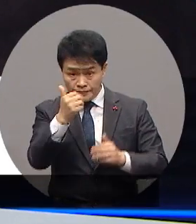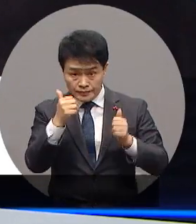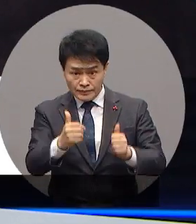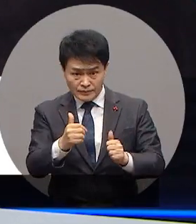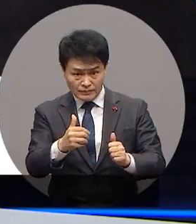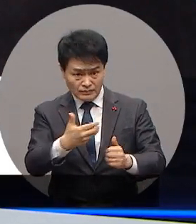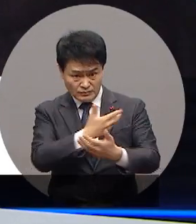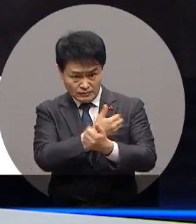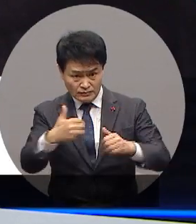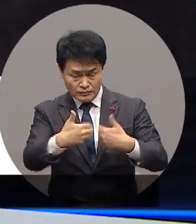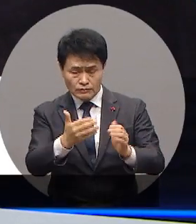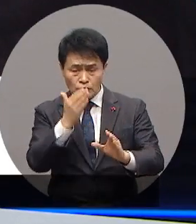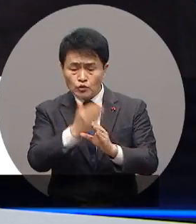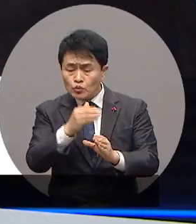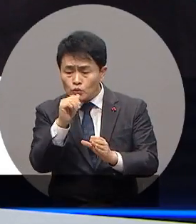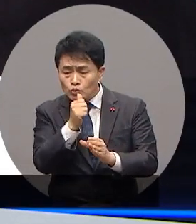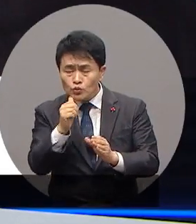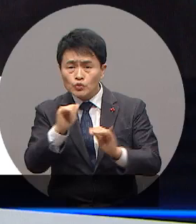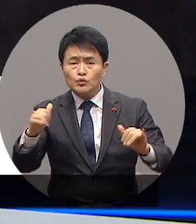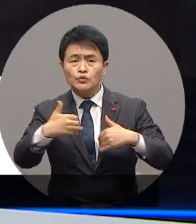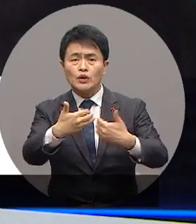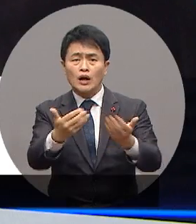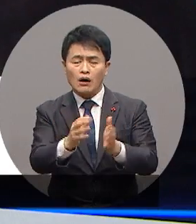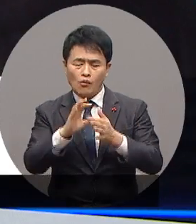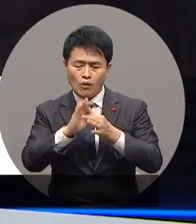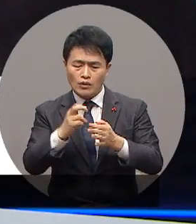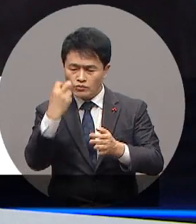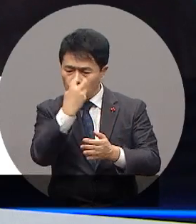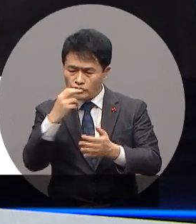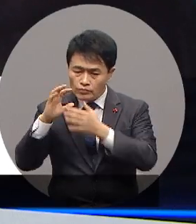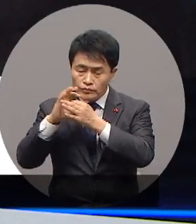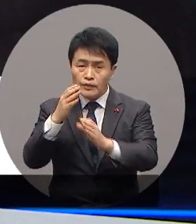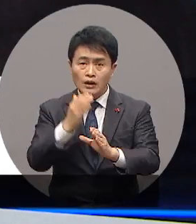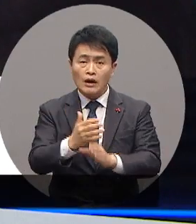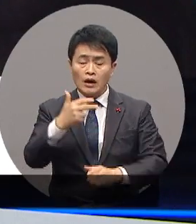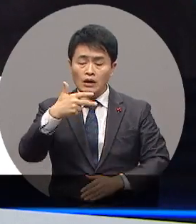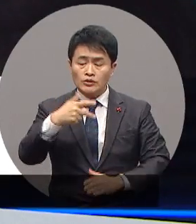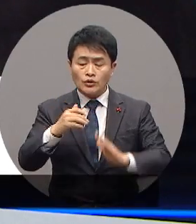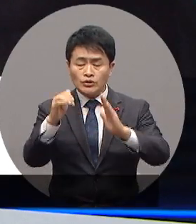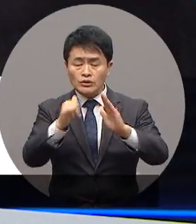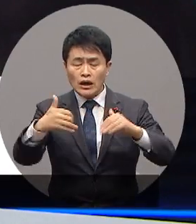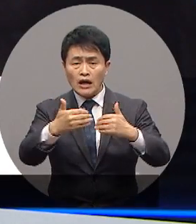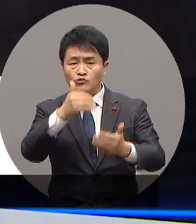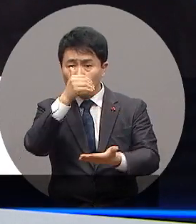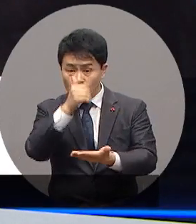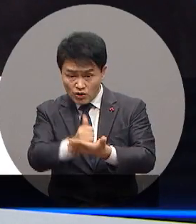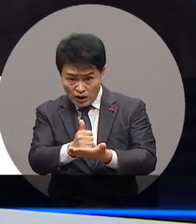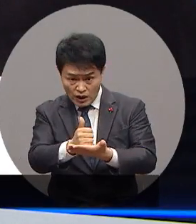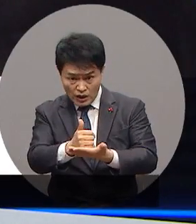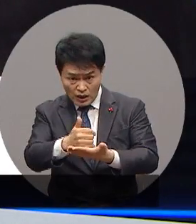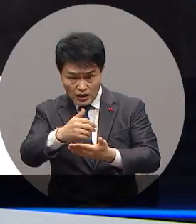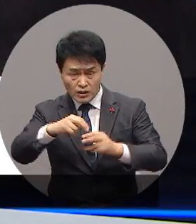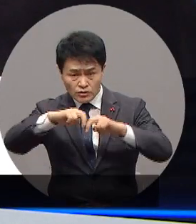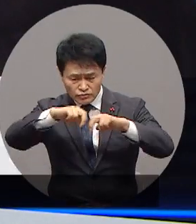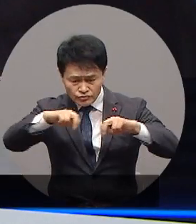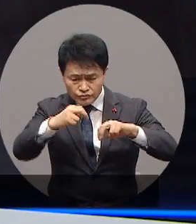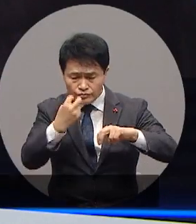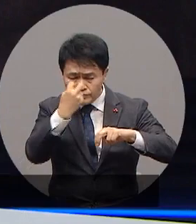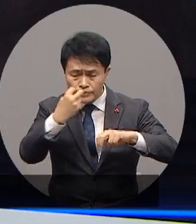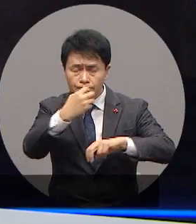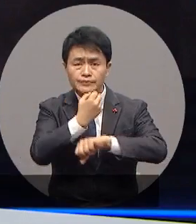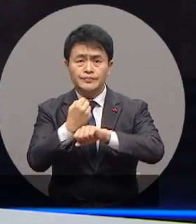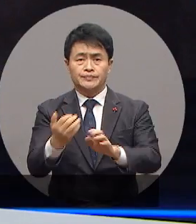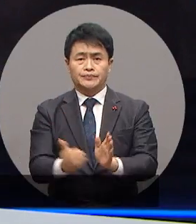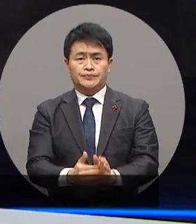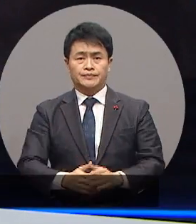중개한 공인중개사 등 관련자들 수사를 이어가는 한편 정 씨 일가의 여죄에 대해서도 들여다볼 예정입니다. 송정훈